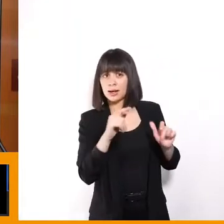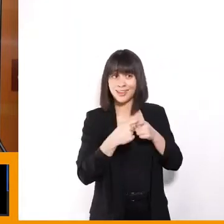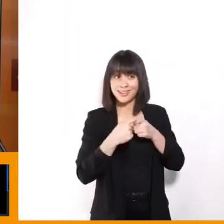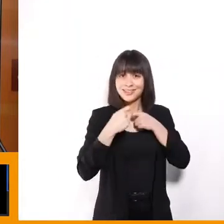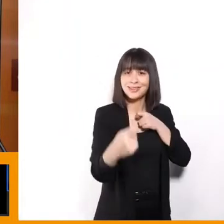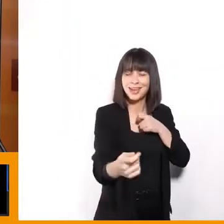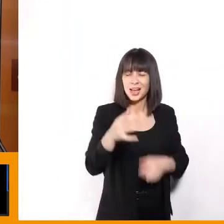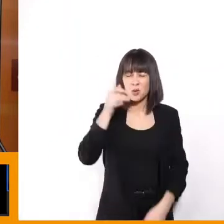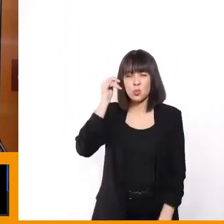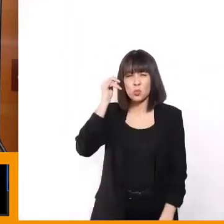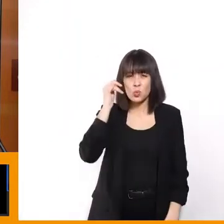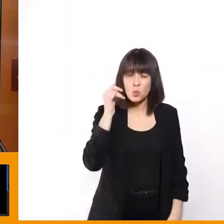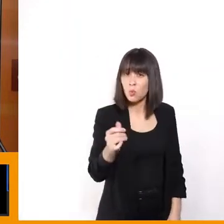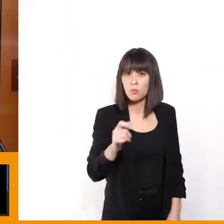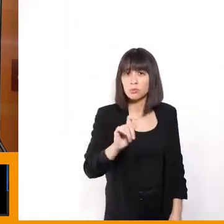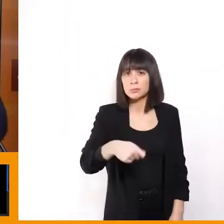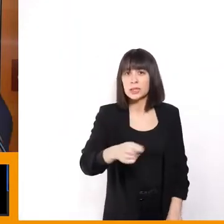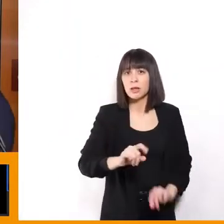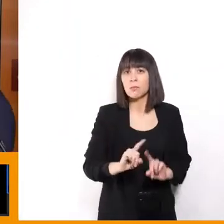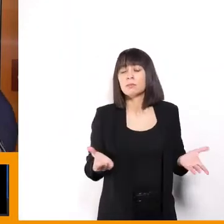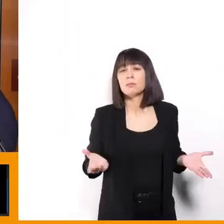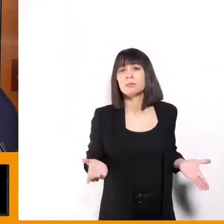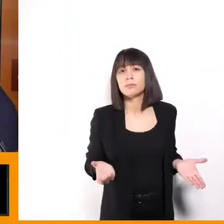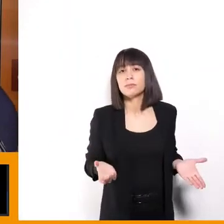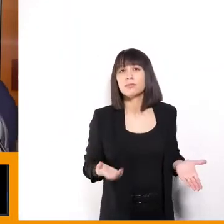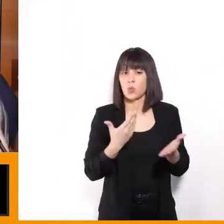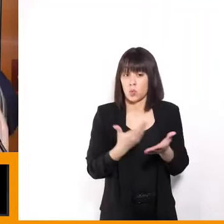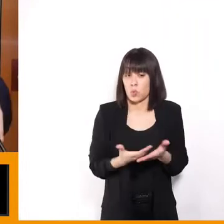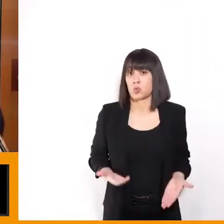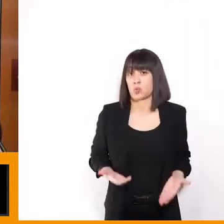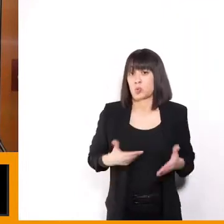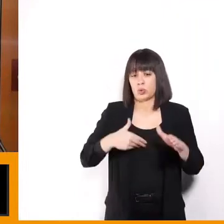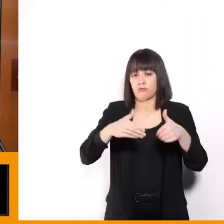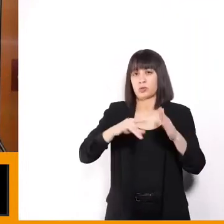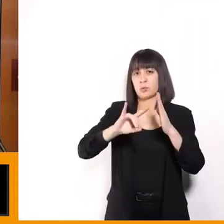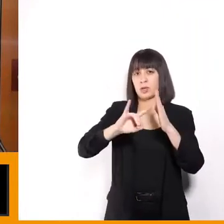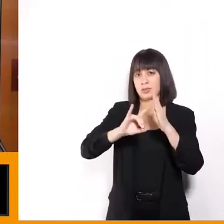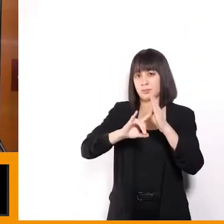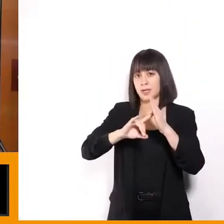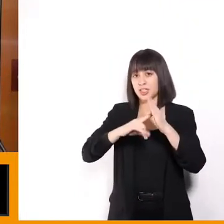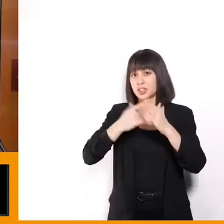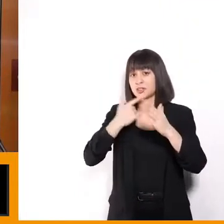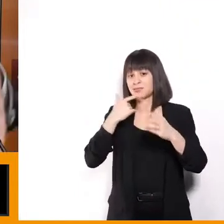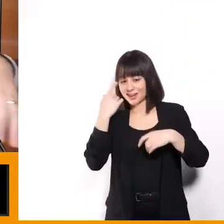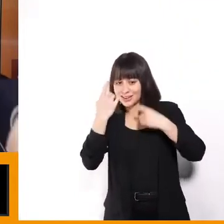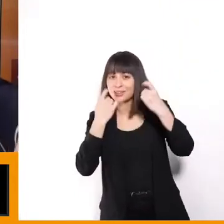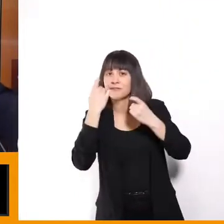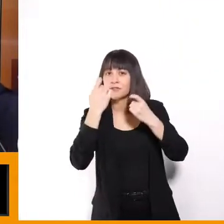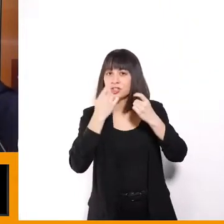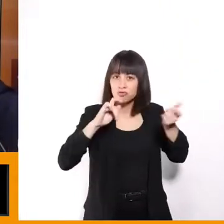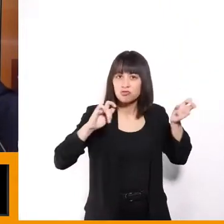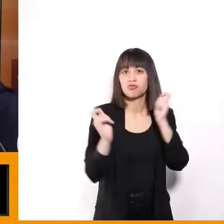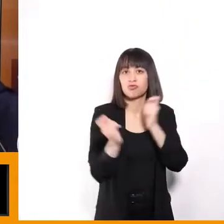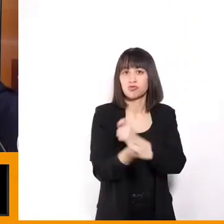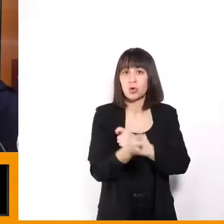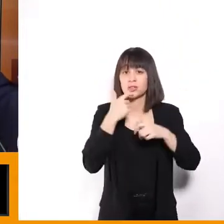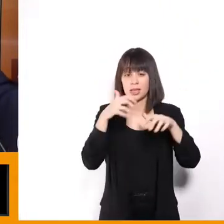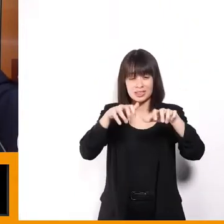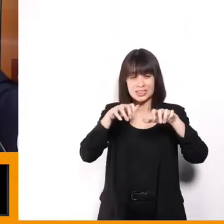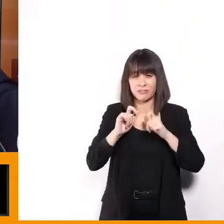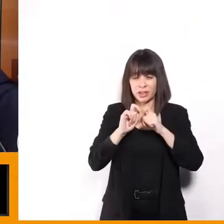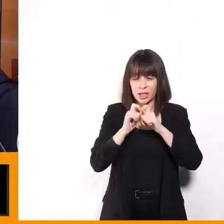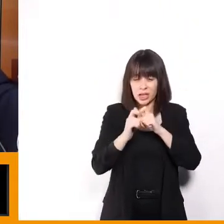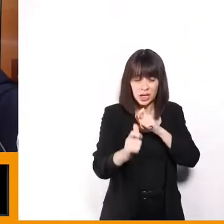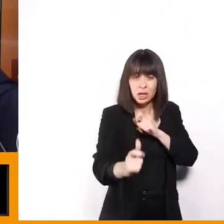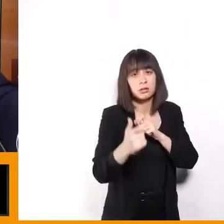vraiment aujourd'hui revoir le fonctionnement des MDPH, enlever une partie de la complicité administrative, trouver des mesures de simplification. Alors là,